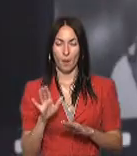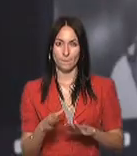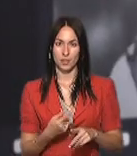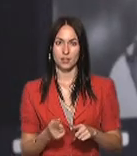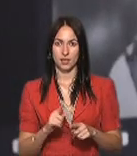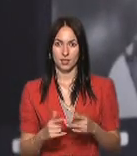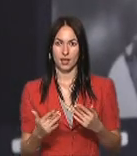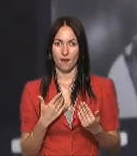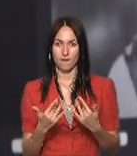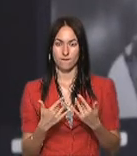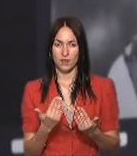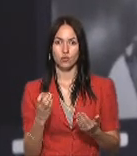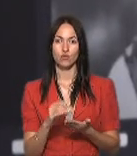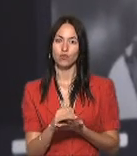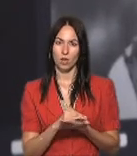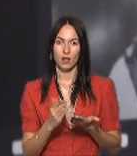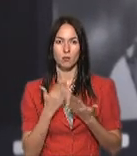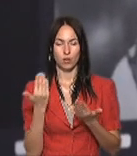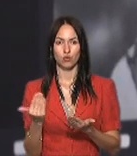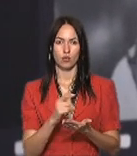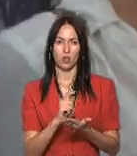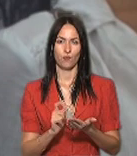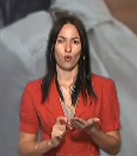цієї виставки ще раз перечитає твори Довженка.